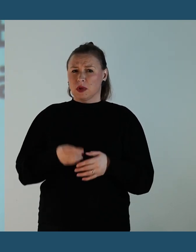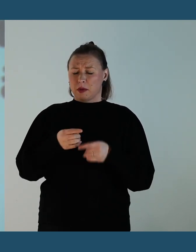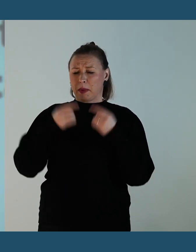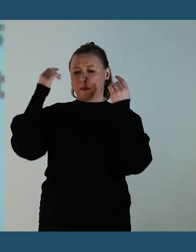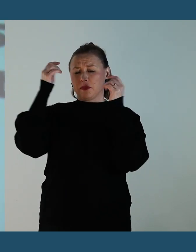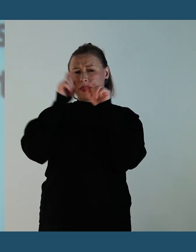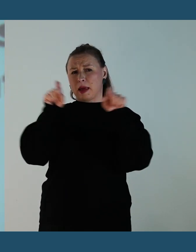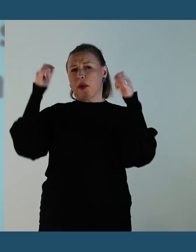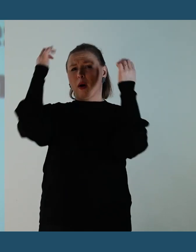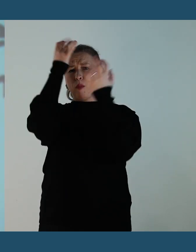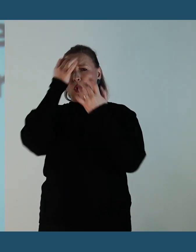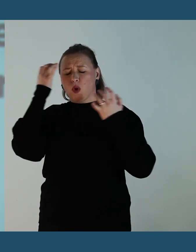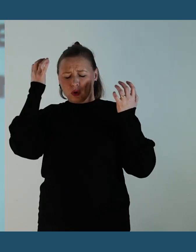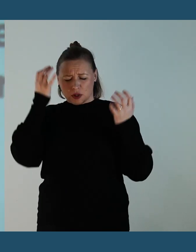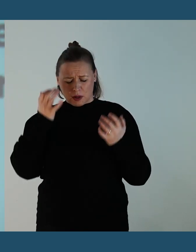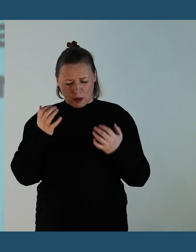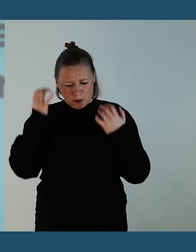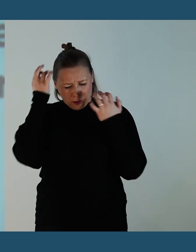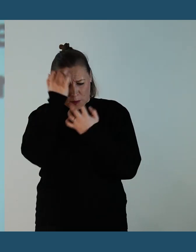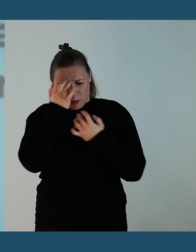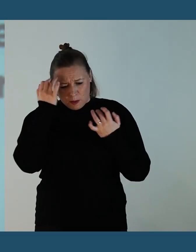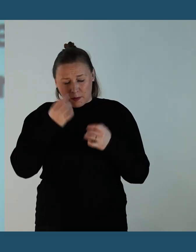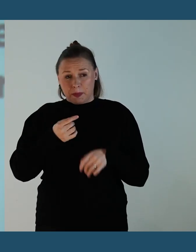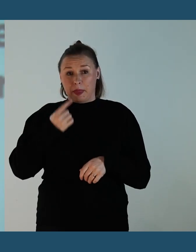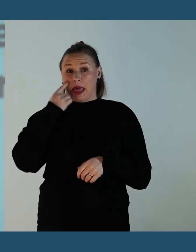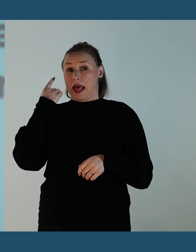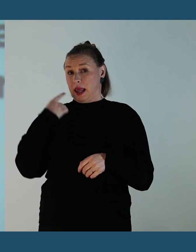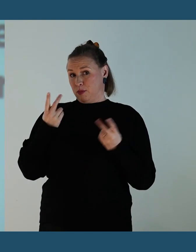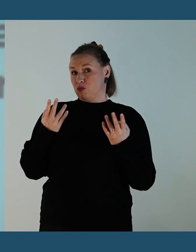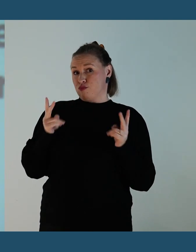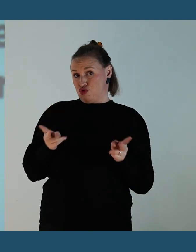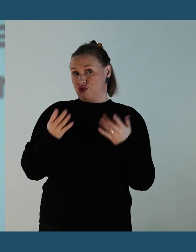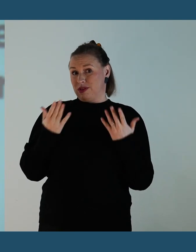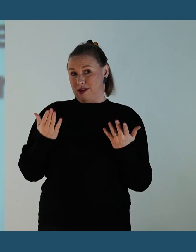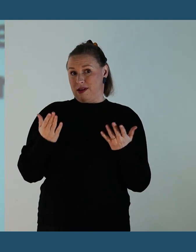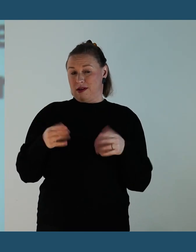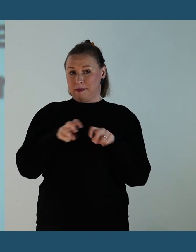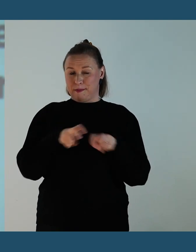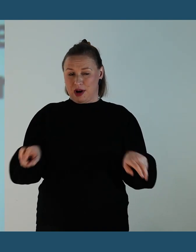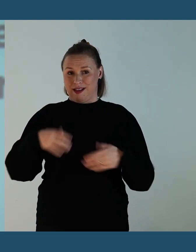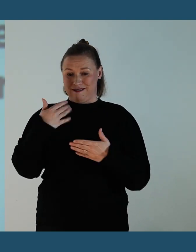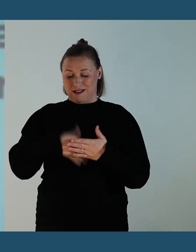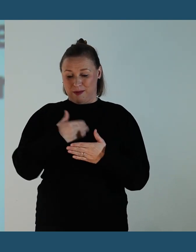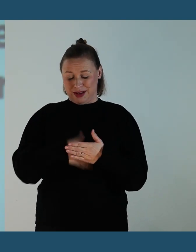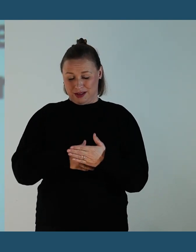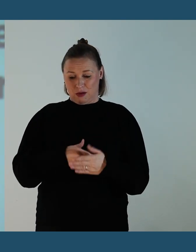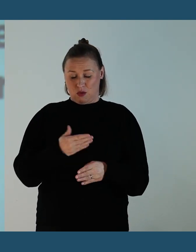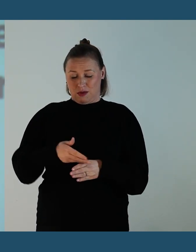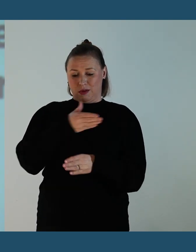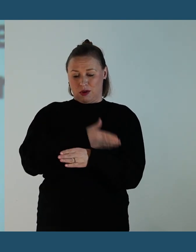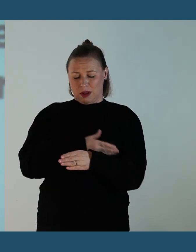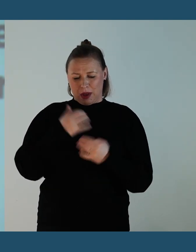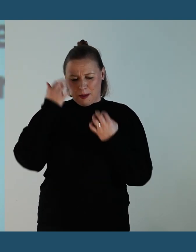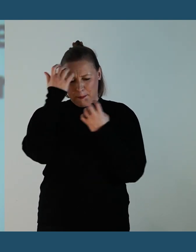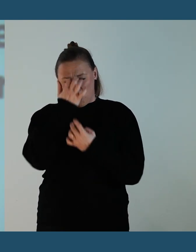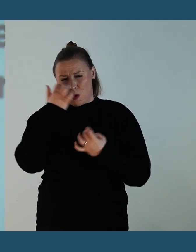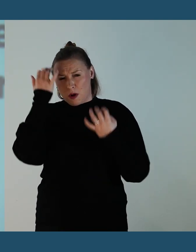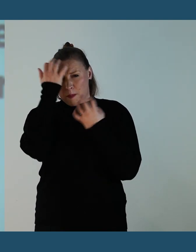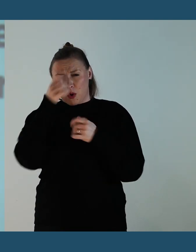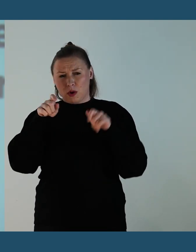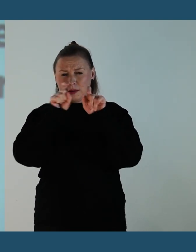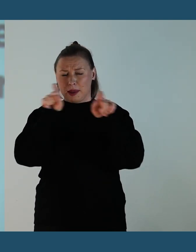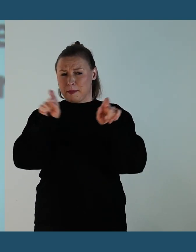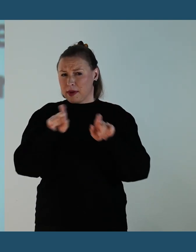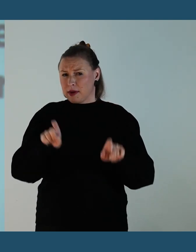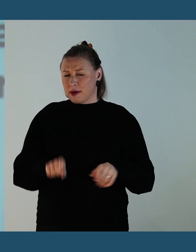ja eilen ja tänään vielä paneeliin valmistautuessa pohdin, niin on jotenkin todella